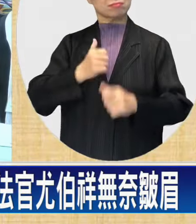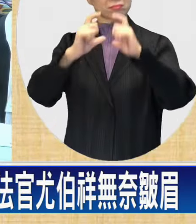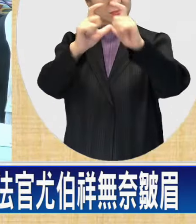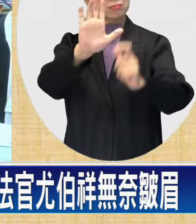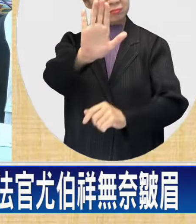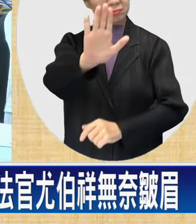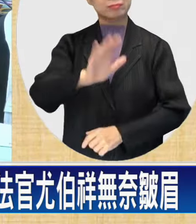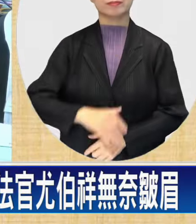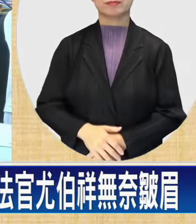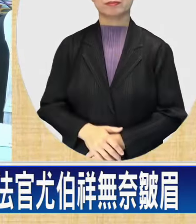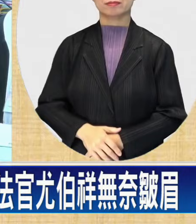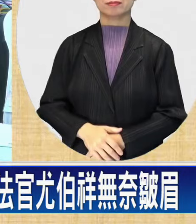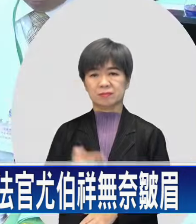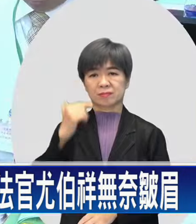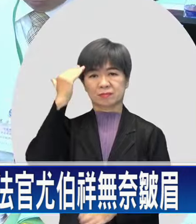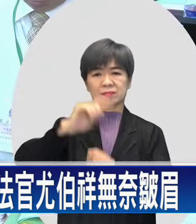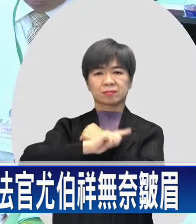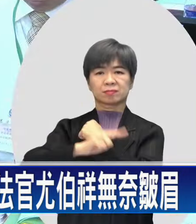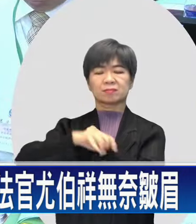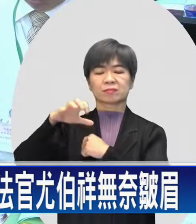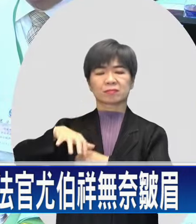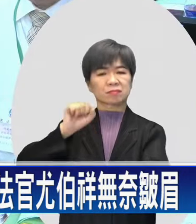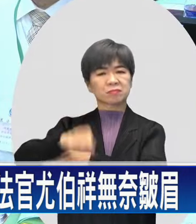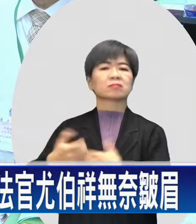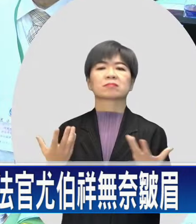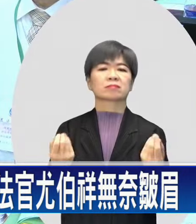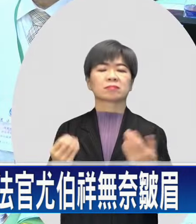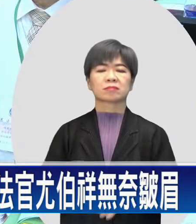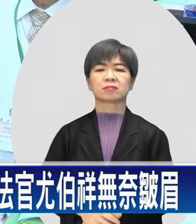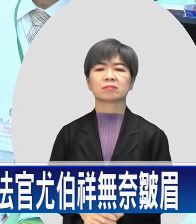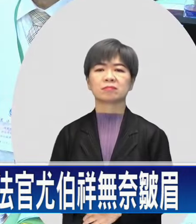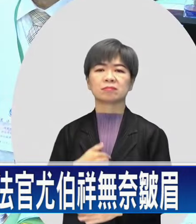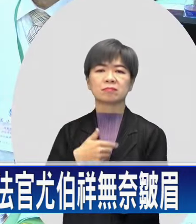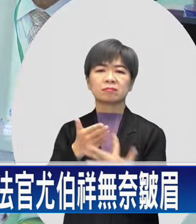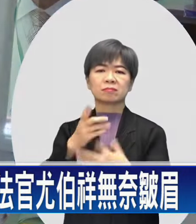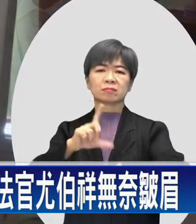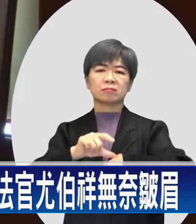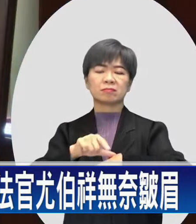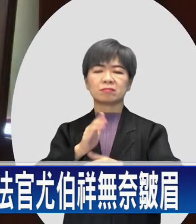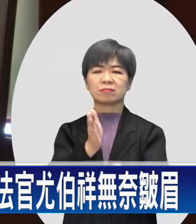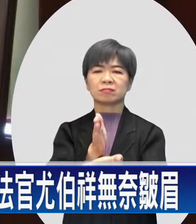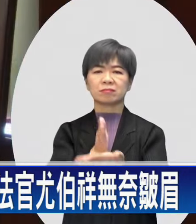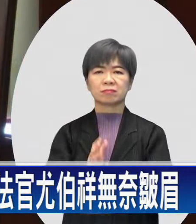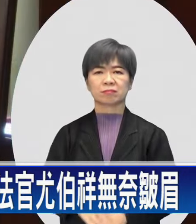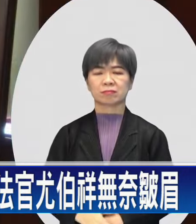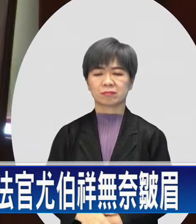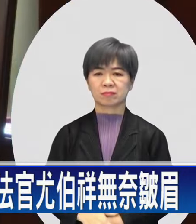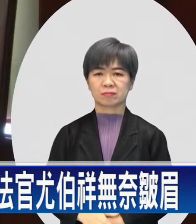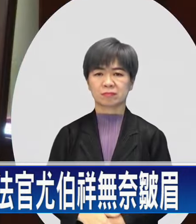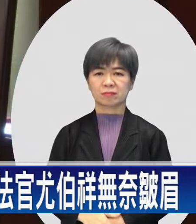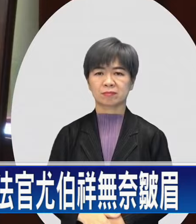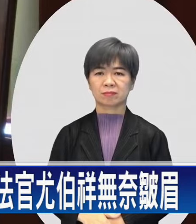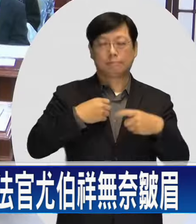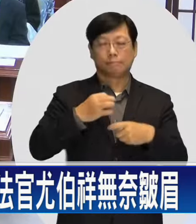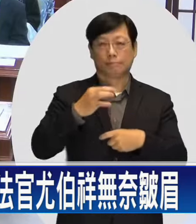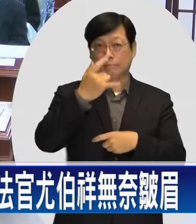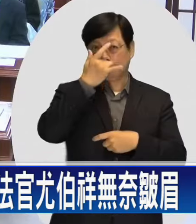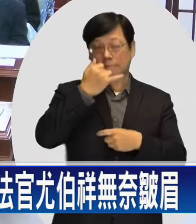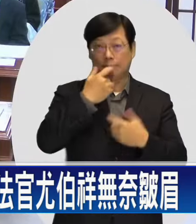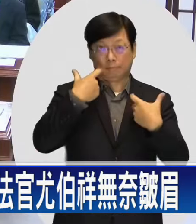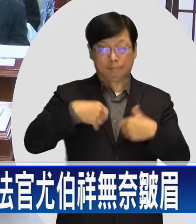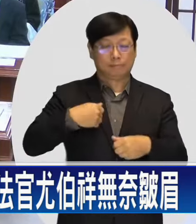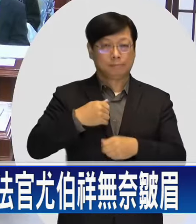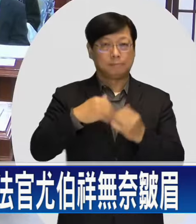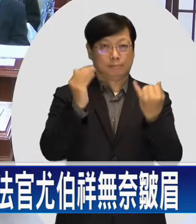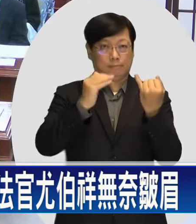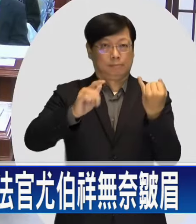相关法案得全面翻修。尤伯雄忍不住打断，要黄国昌具体回答。而且释字499号规范，少数立委